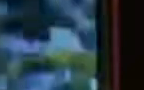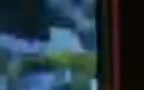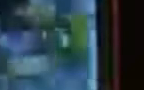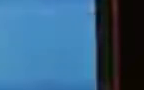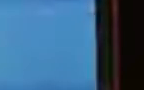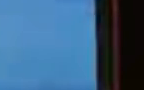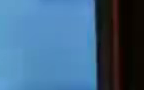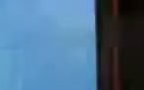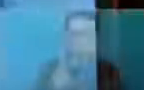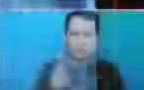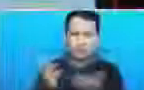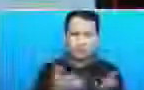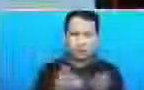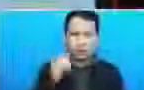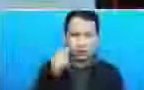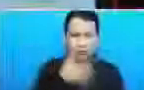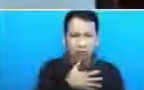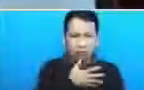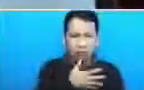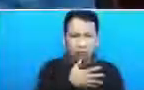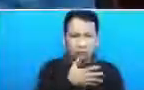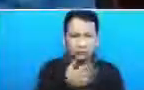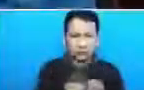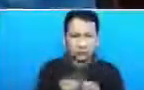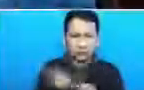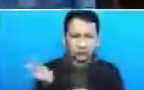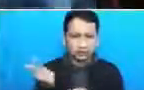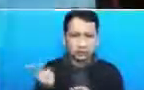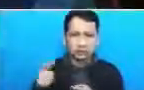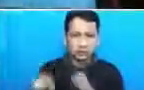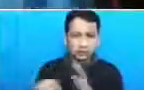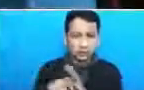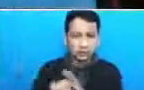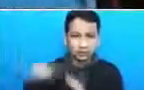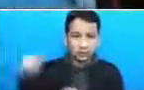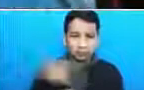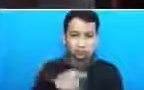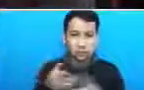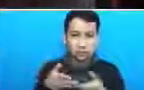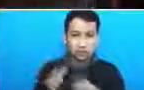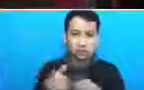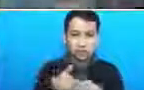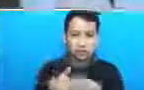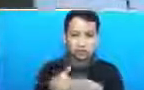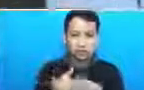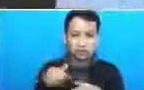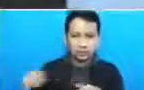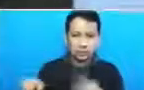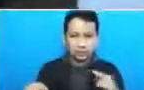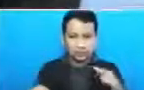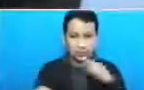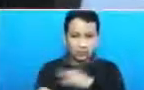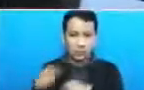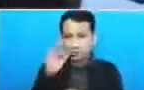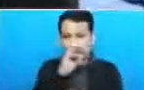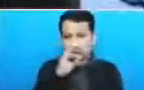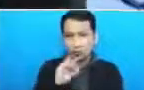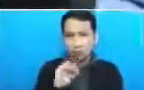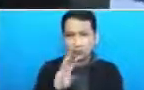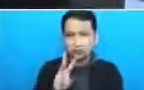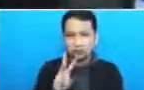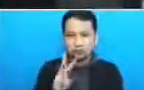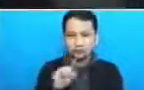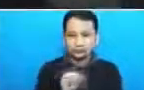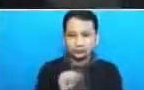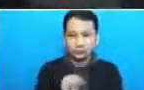Wala pang community transmission sa Pilipinas ang mas nakakahawang Delta variant ng COVID-19. Tiniyak po ito ni Cabinet Secretary Carlo Nograles